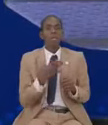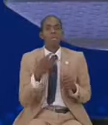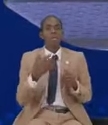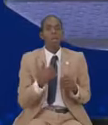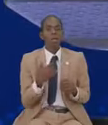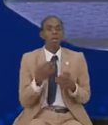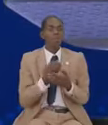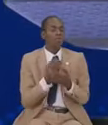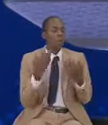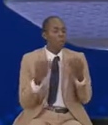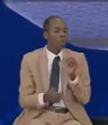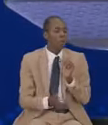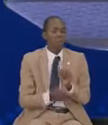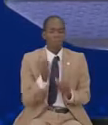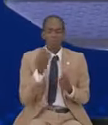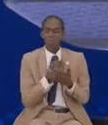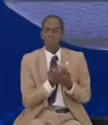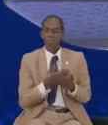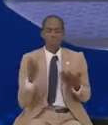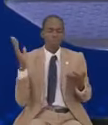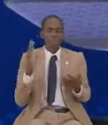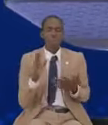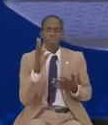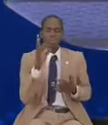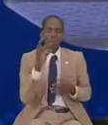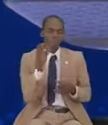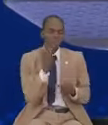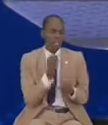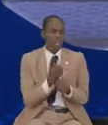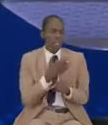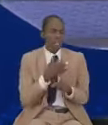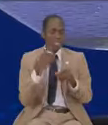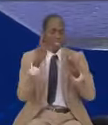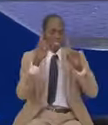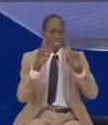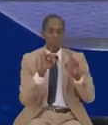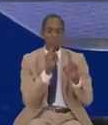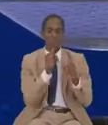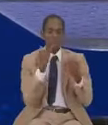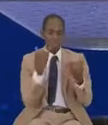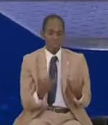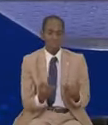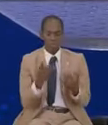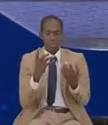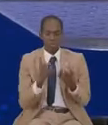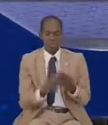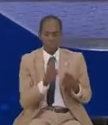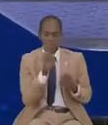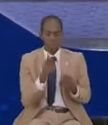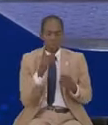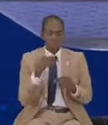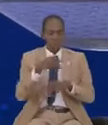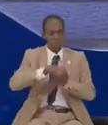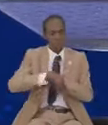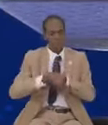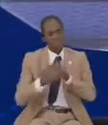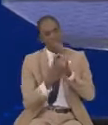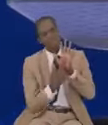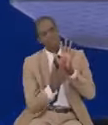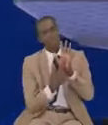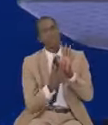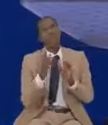à l'école primaire ils sont là bah c'est les armes les amen s'approche maintenant alors il veut